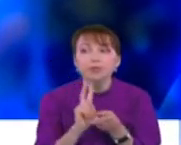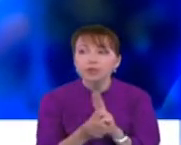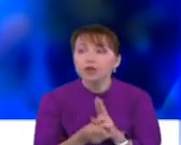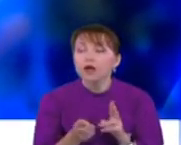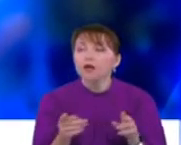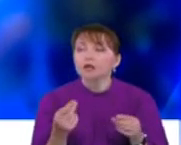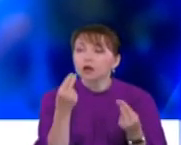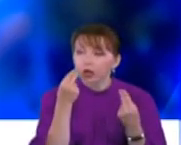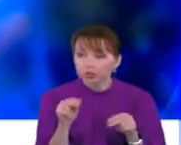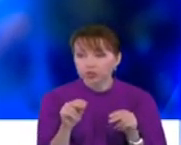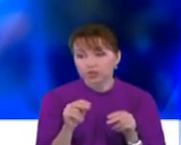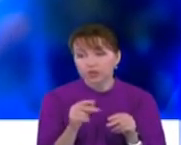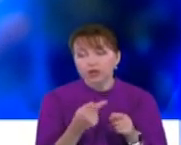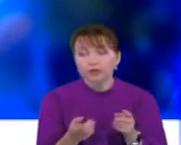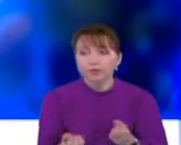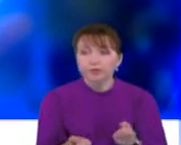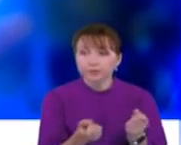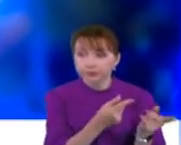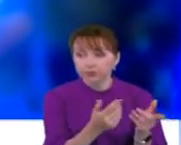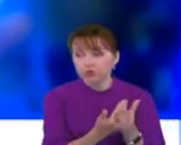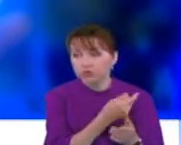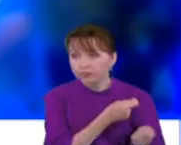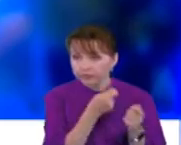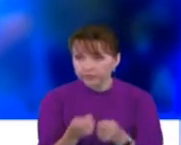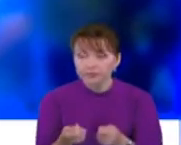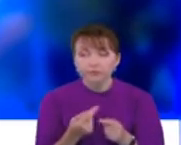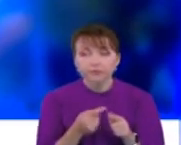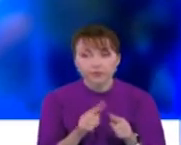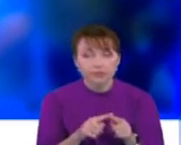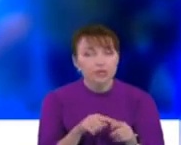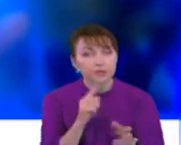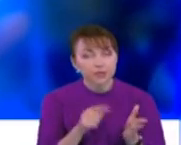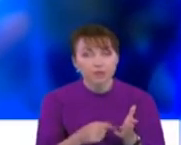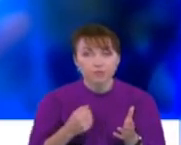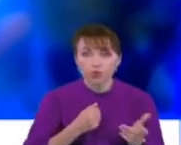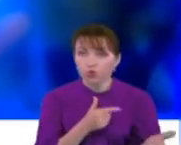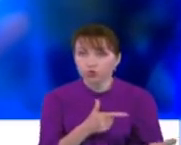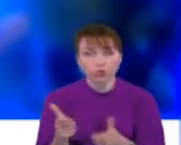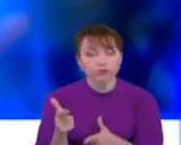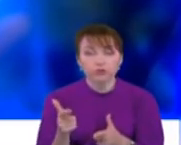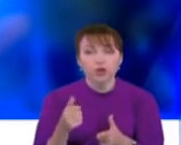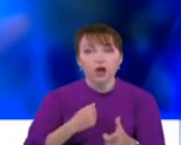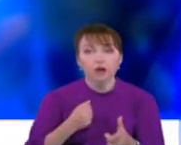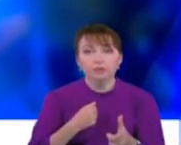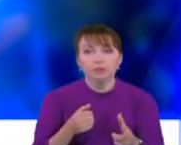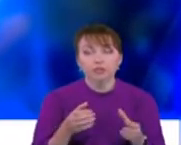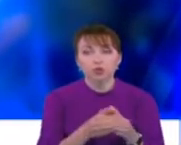але це повинно бути, тому що це одне із питань боєготовності в даній ситуації 1-2 армійських корпусів,